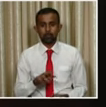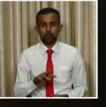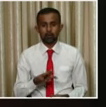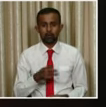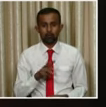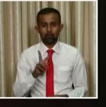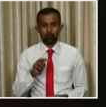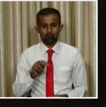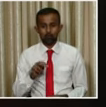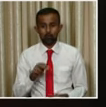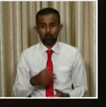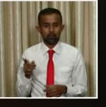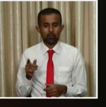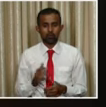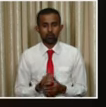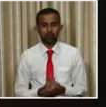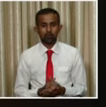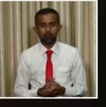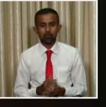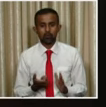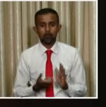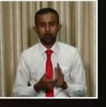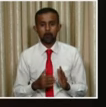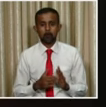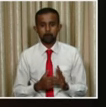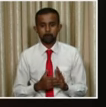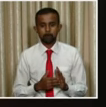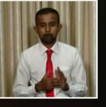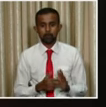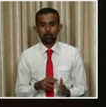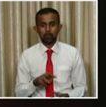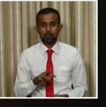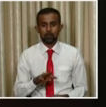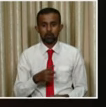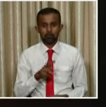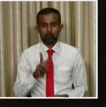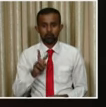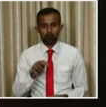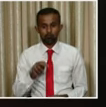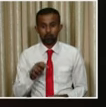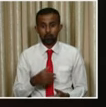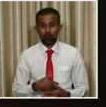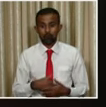320ක් වැනි විශාල මුදලක් රුපියල් මිලියන 320ක් වැනි විශාල මුදලක්